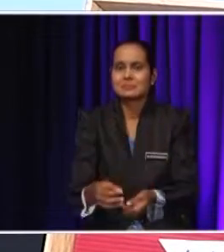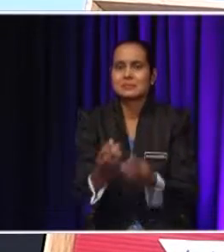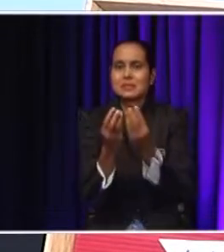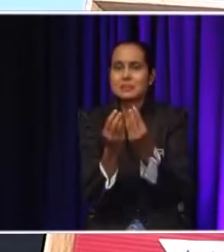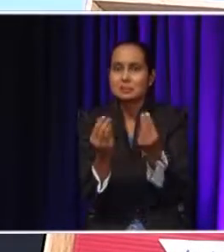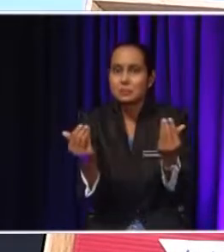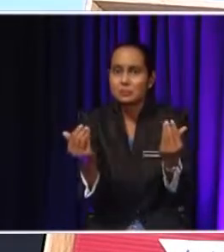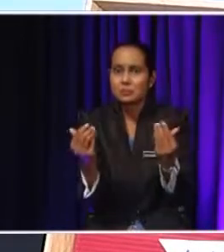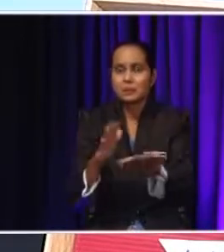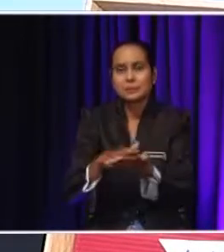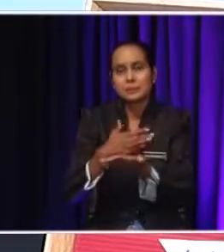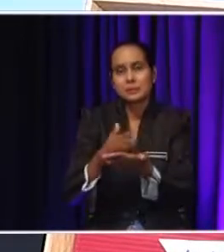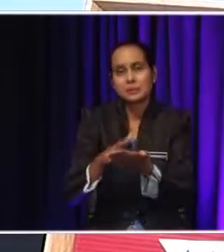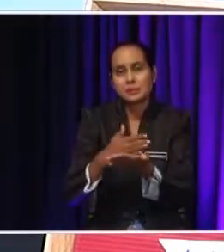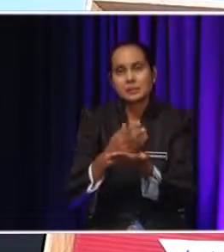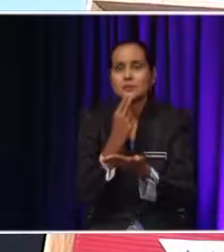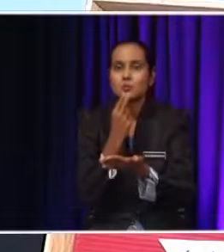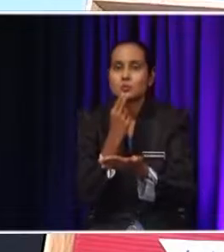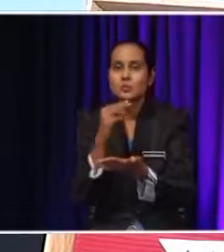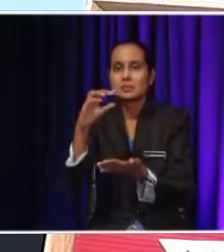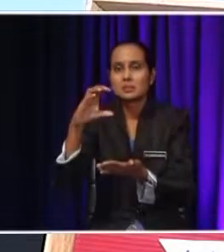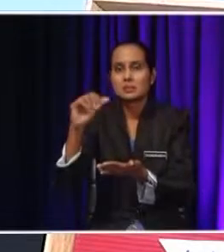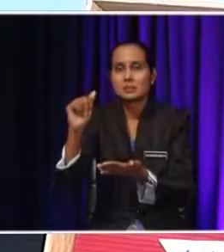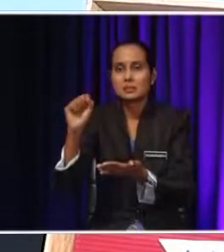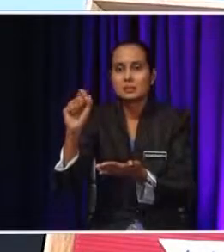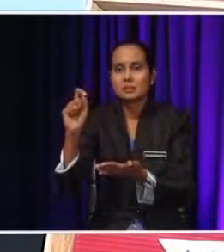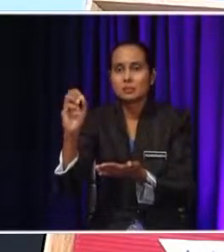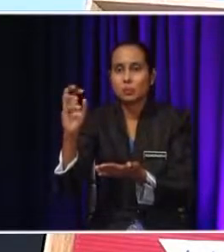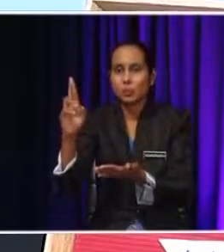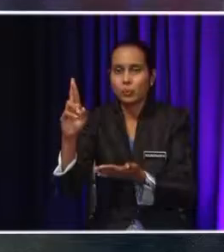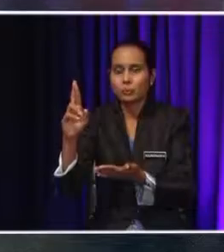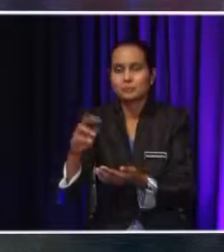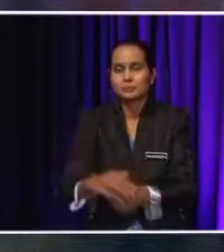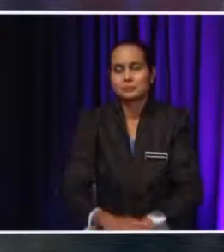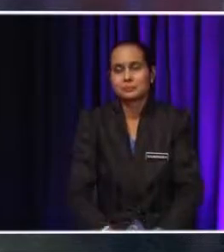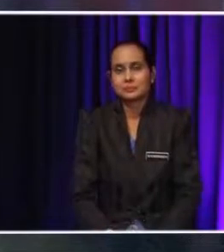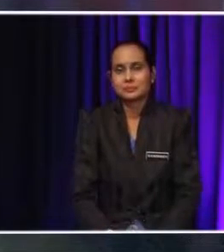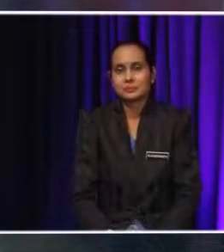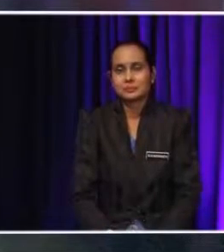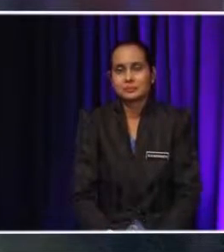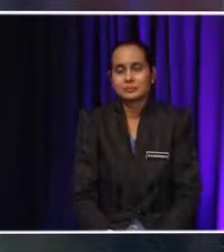dan juga Ah tepung beras tepung beras